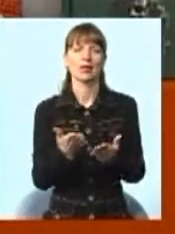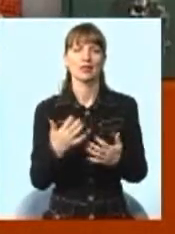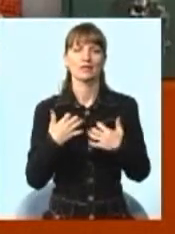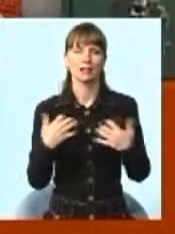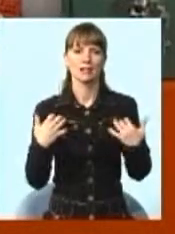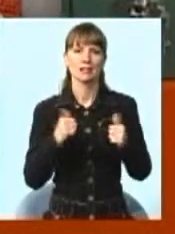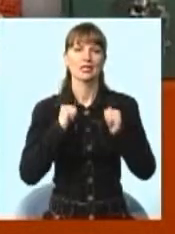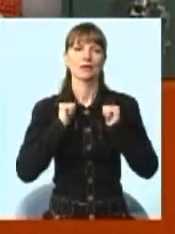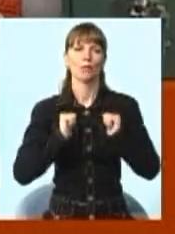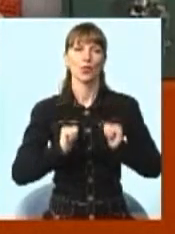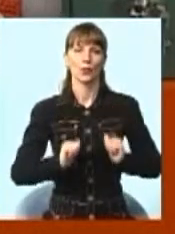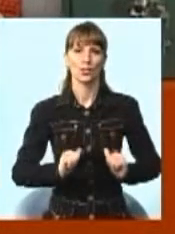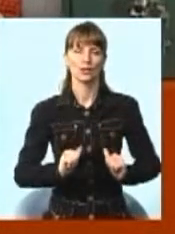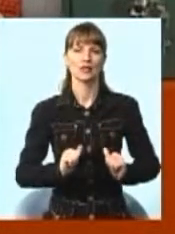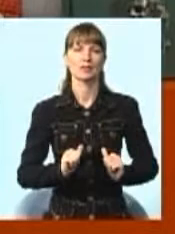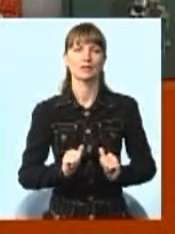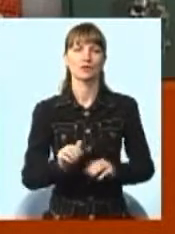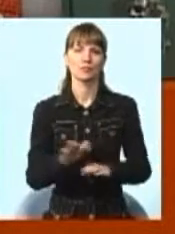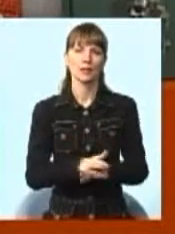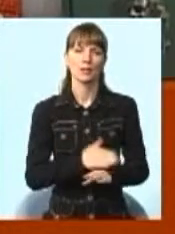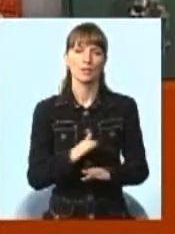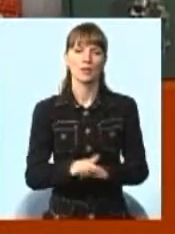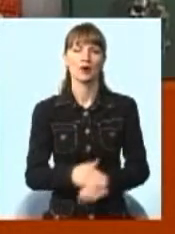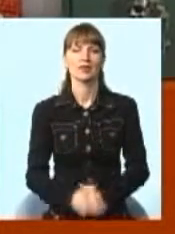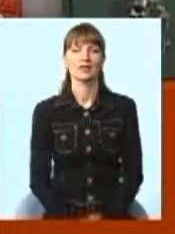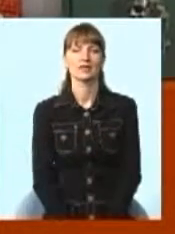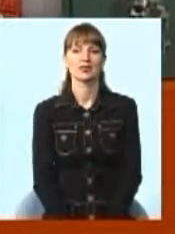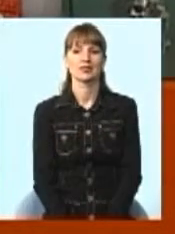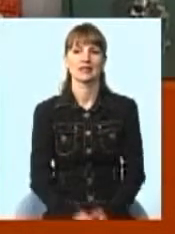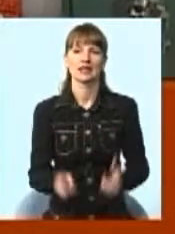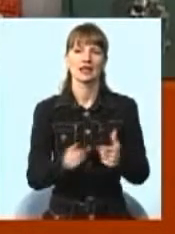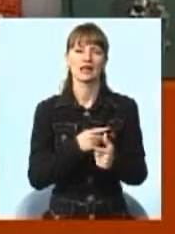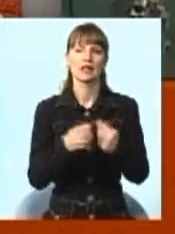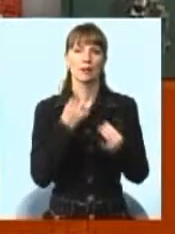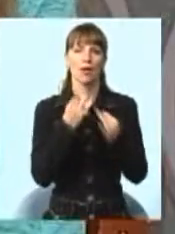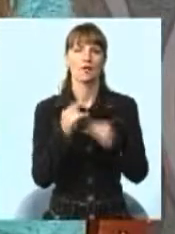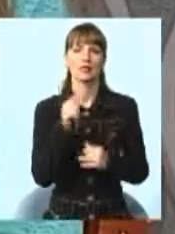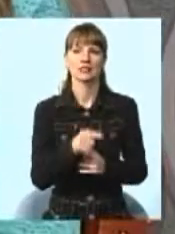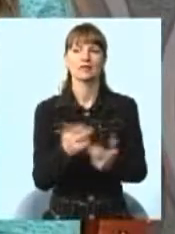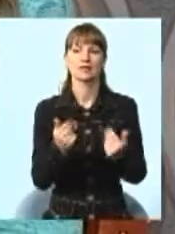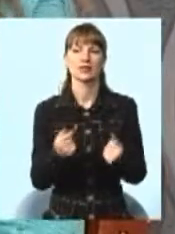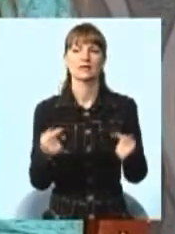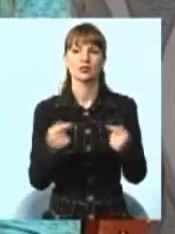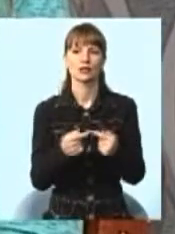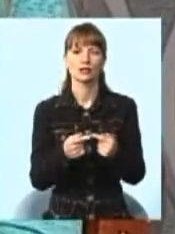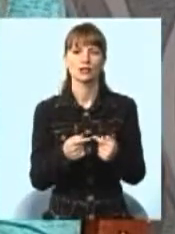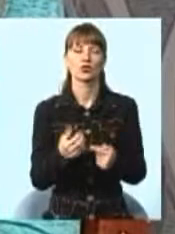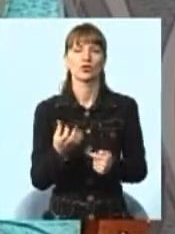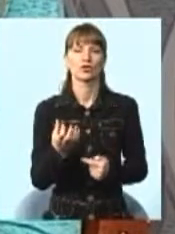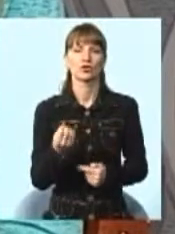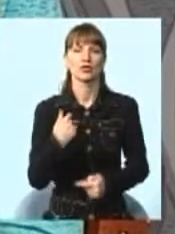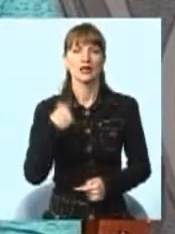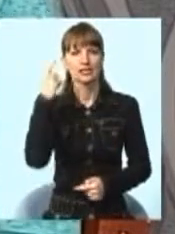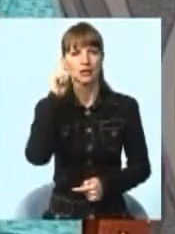тварини заспокоїти, там, погладити її, чи поговорити з нею. Так, цілком вірно. Ще я знаю,